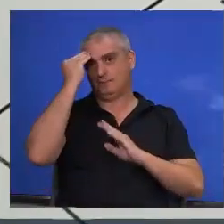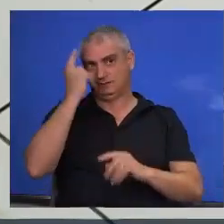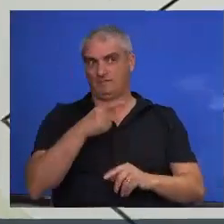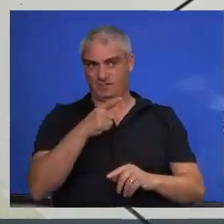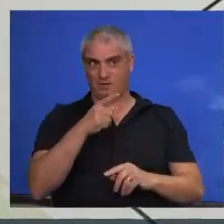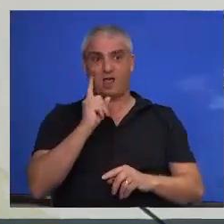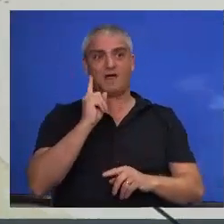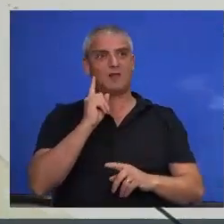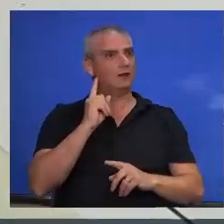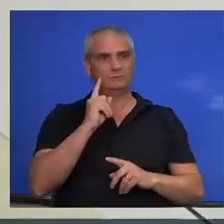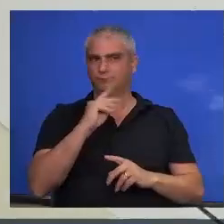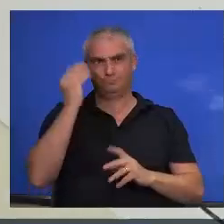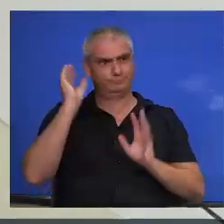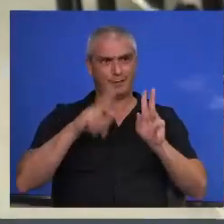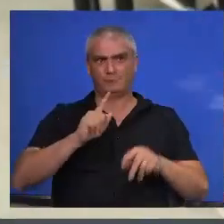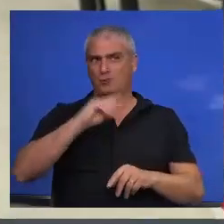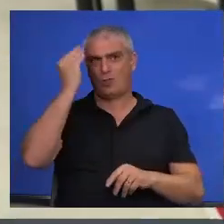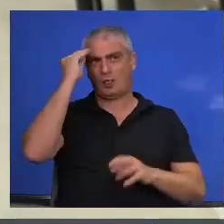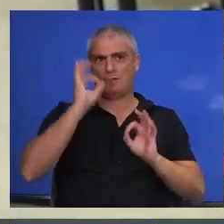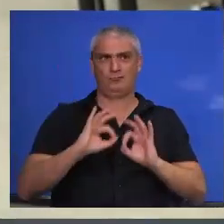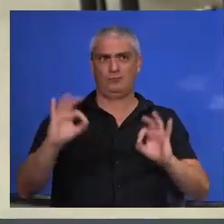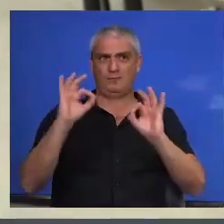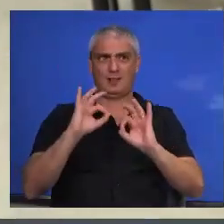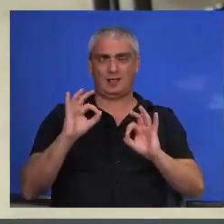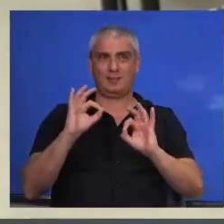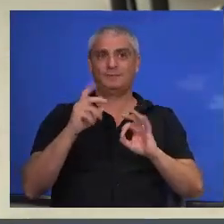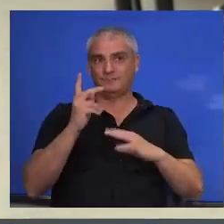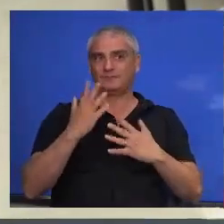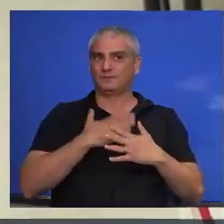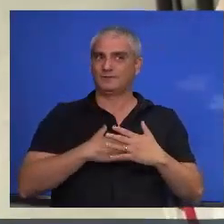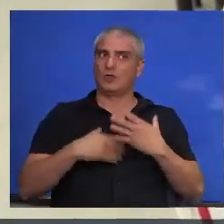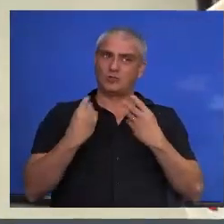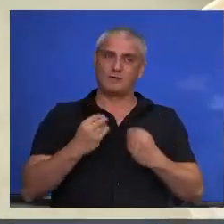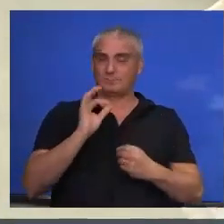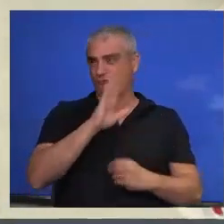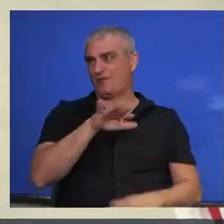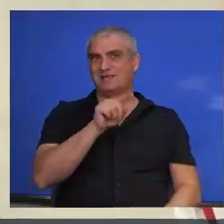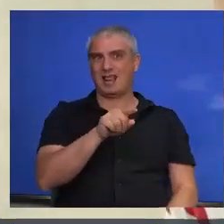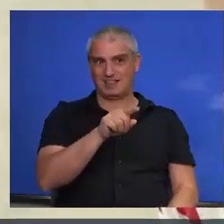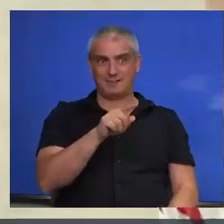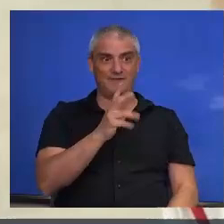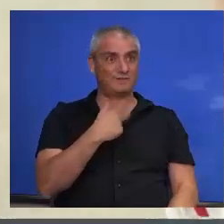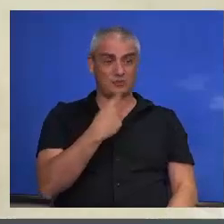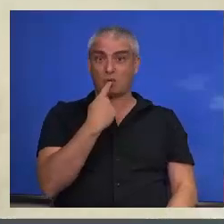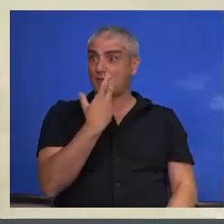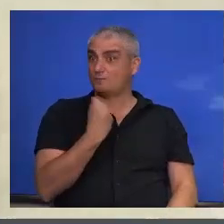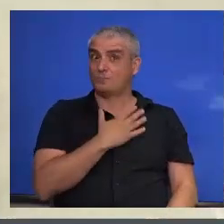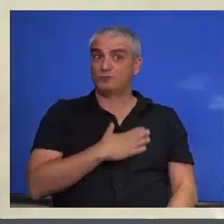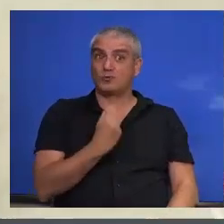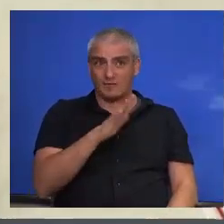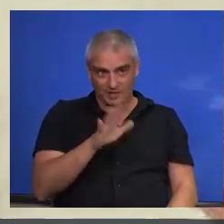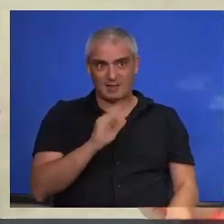הכי רחוק מלמידה. האמת שזה עושה טוב לילדים, וכשאנחנו רואים שזה עושה טוב לילדים, זה עושה טוב גם לנו,